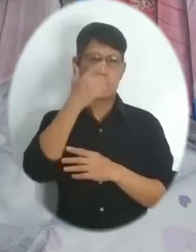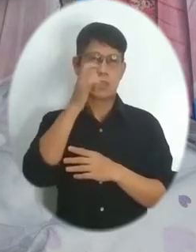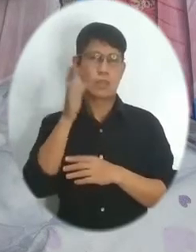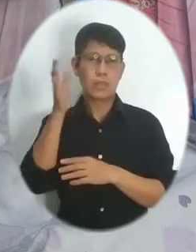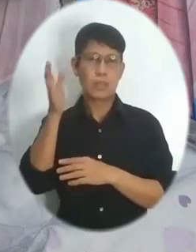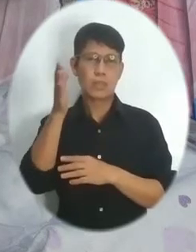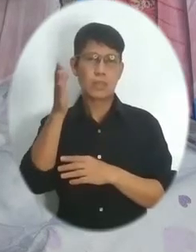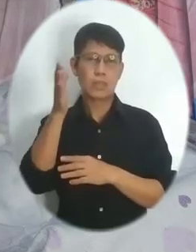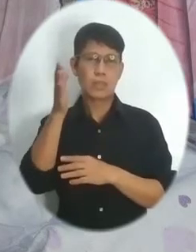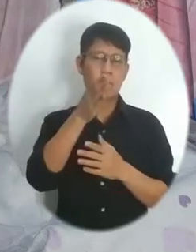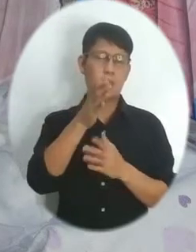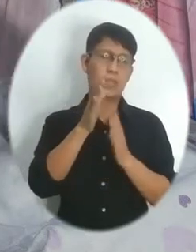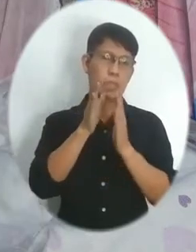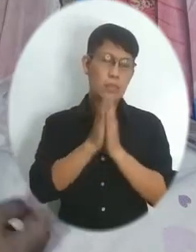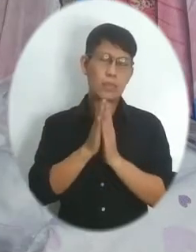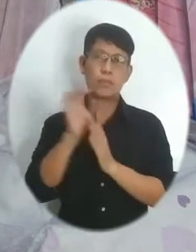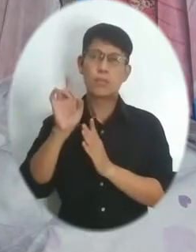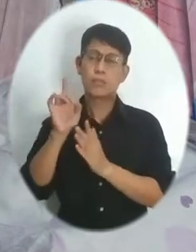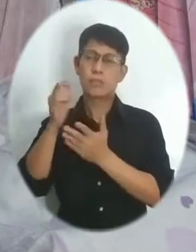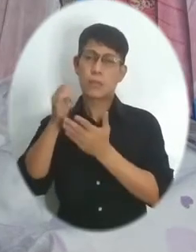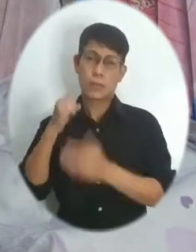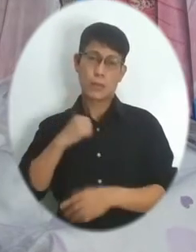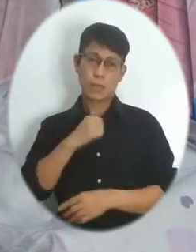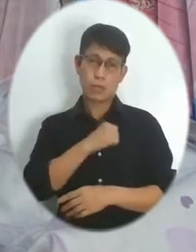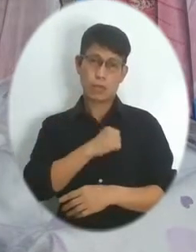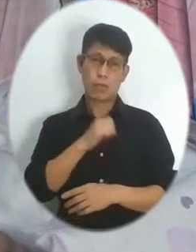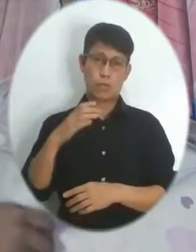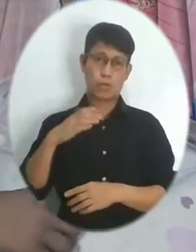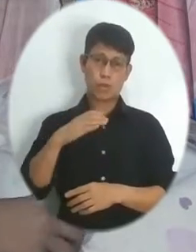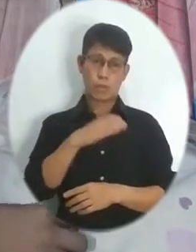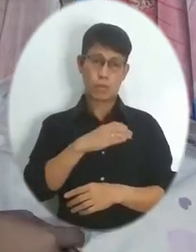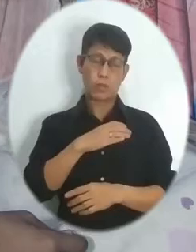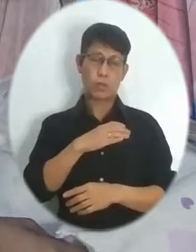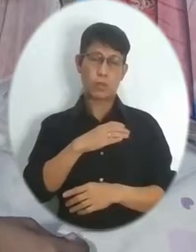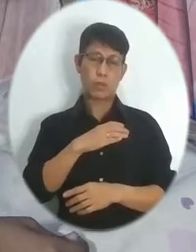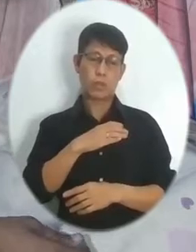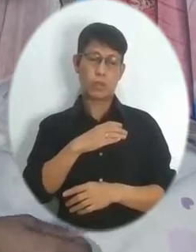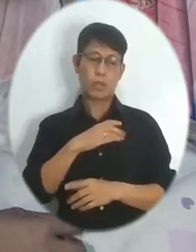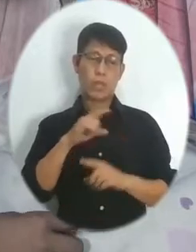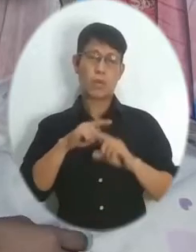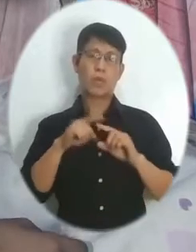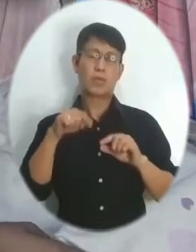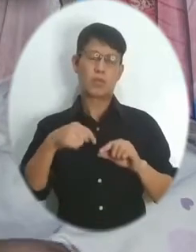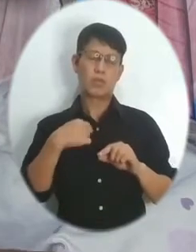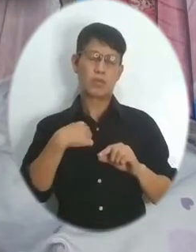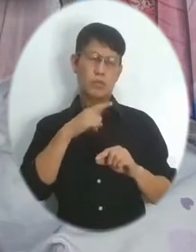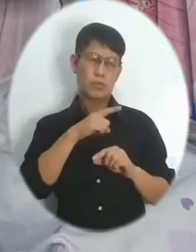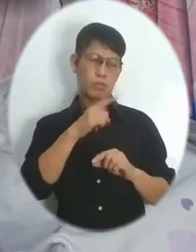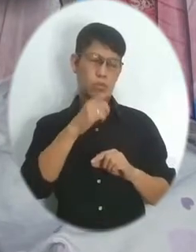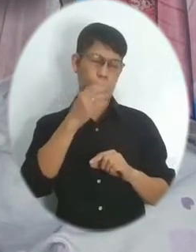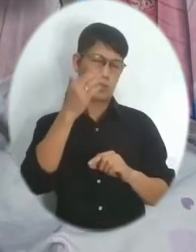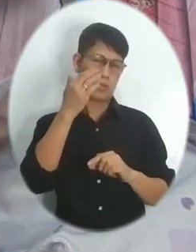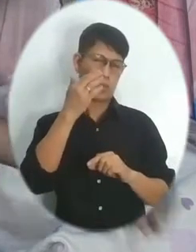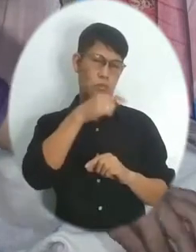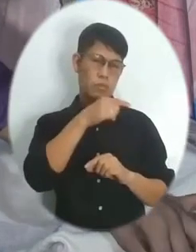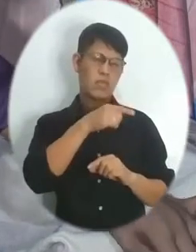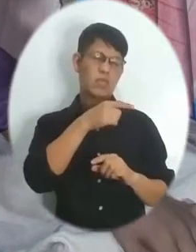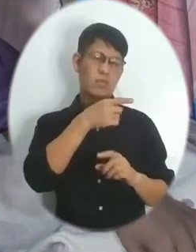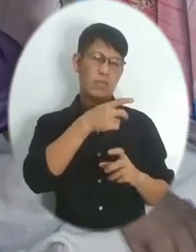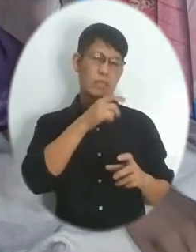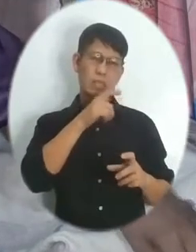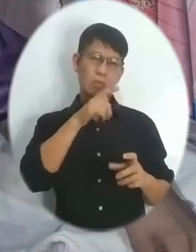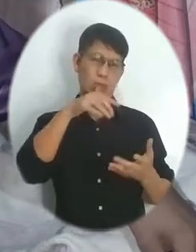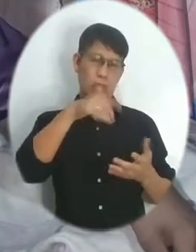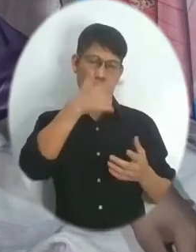sa tuwing hahanap kami sa ibang mga senador, congressman. Nahihirapan din po yung bata na walang guidelines namin na sa